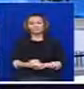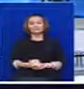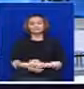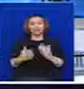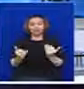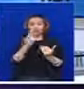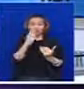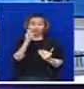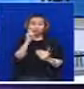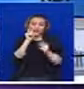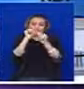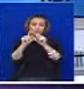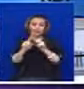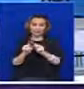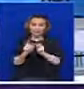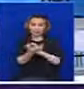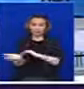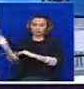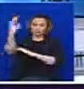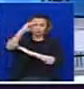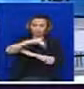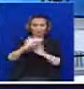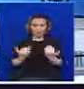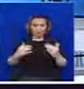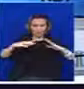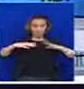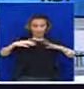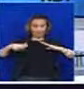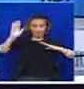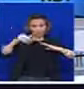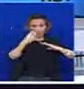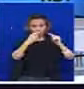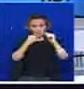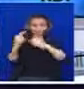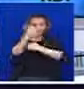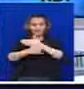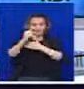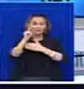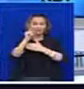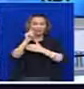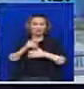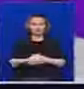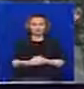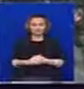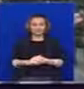ในช่วงนี้ไปติดตามประเด็นข่าวอื่นๆที่เกิดขึ้นในรอบวันในชีพจรข่าวนะครับหลังจากนั้นพักสักครู่ครับกลับมาติดตามข่าวต่างประเทศกันครับ